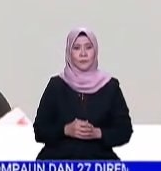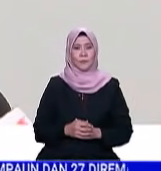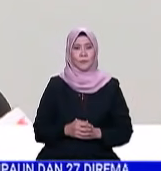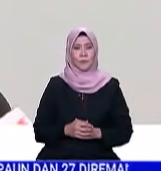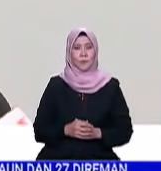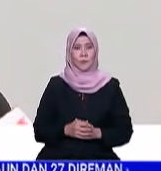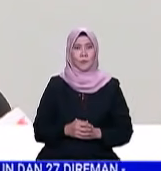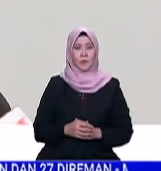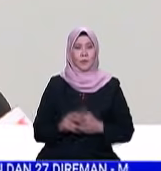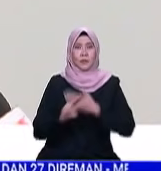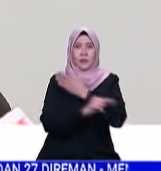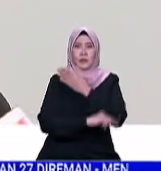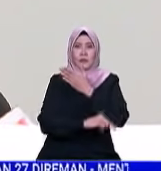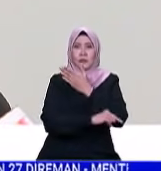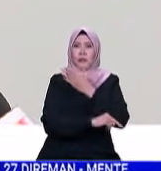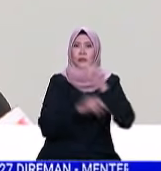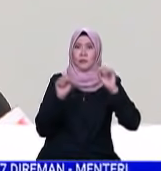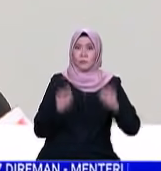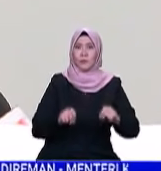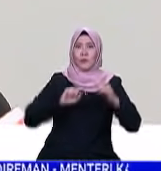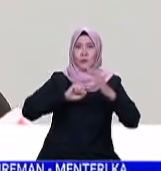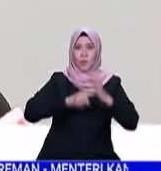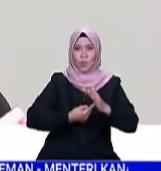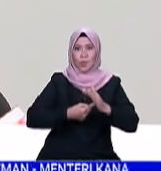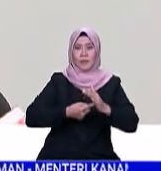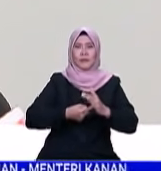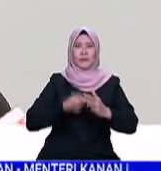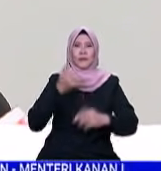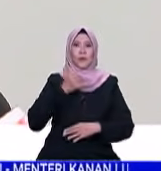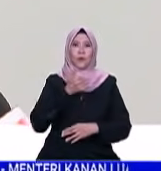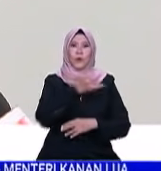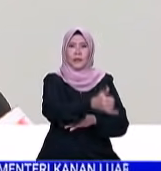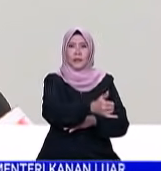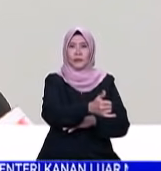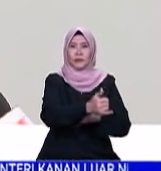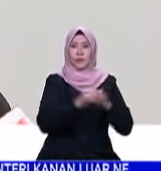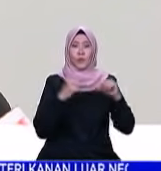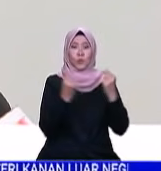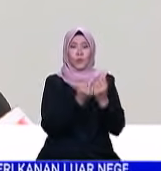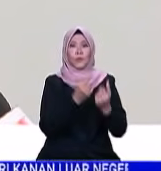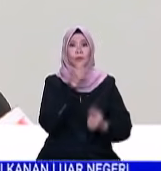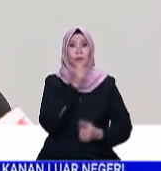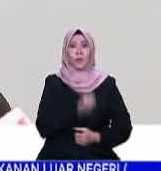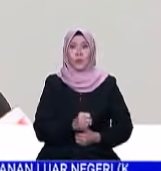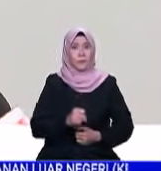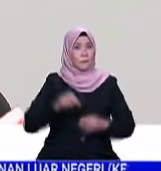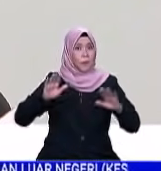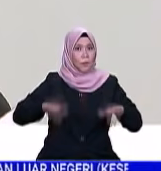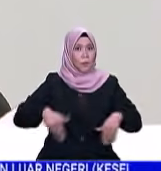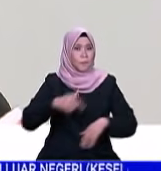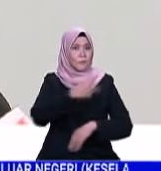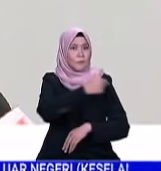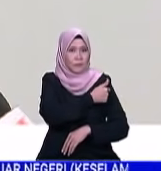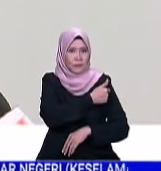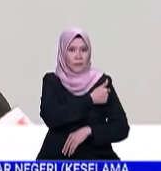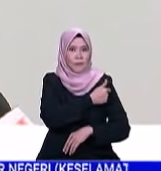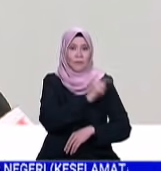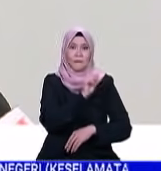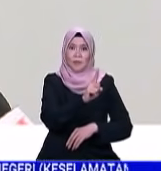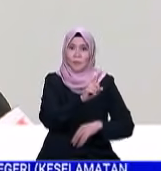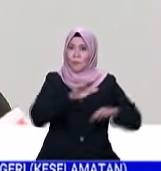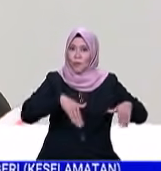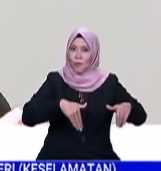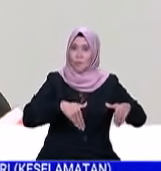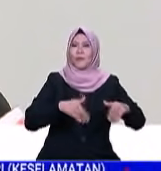Negeri boleh memulakan walk-in untuk golongan warga emas yang mana belum lagi menerima vaksin dos pertama